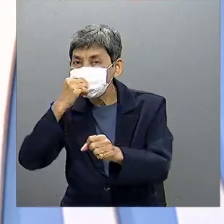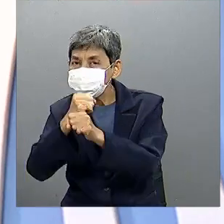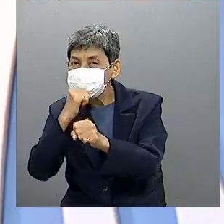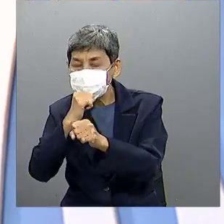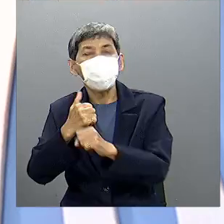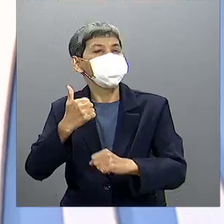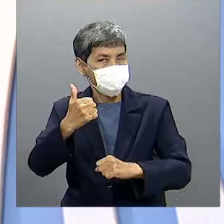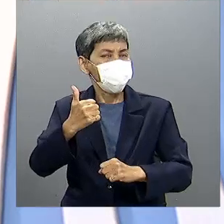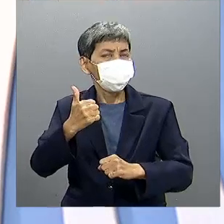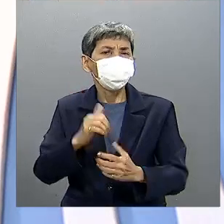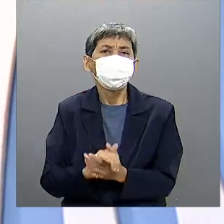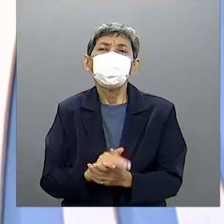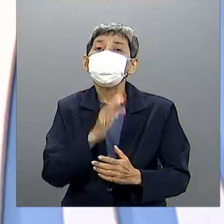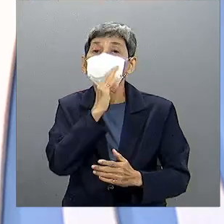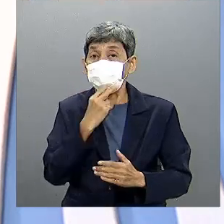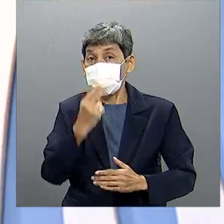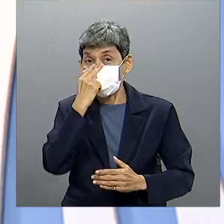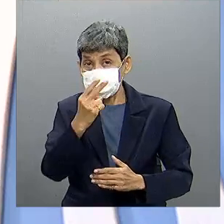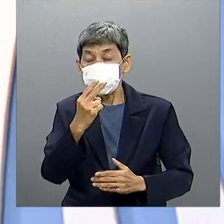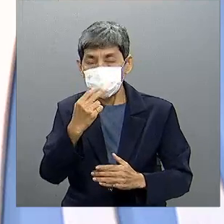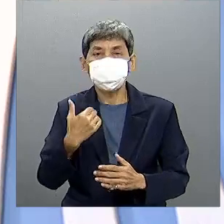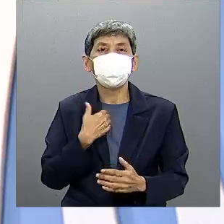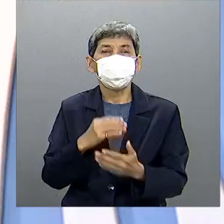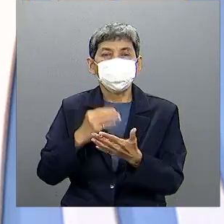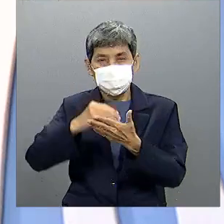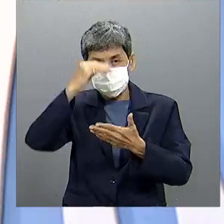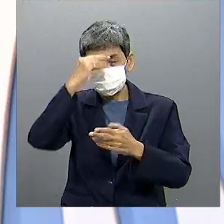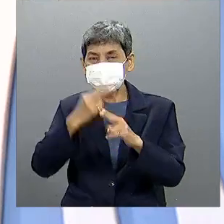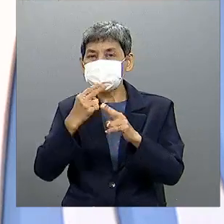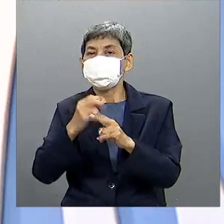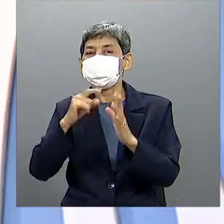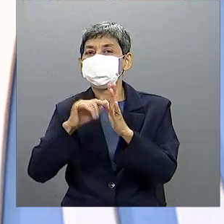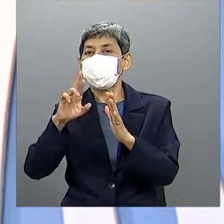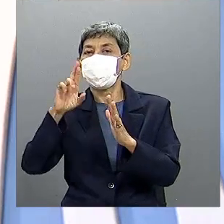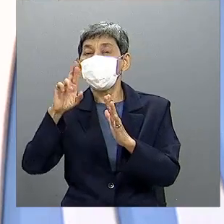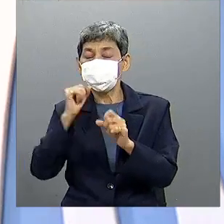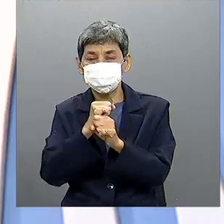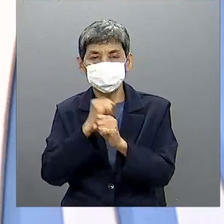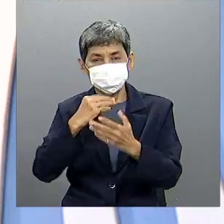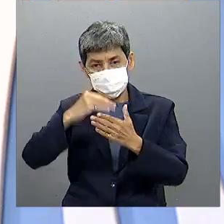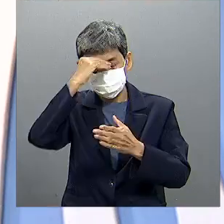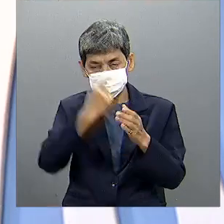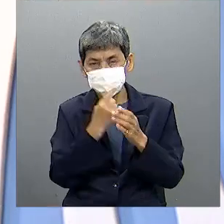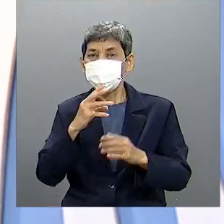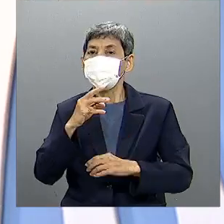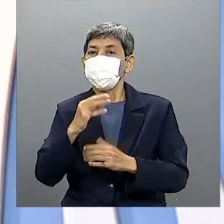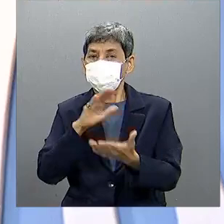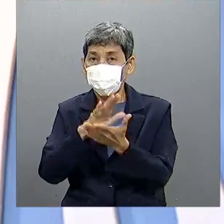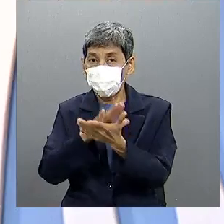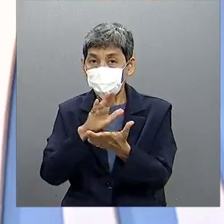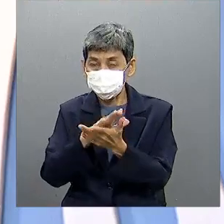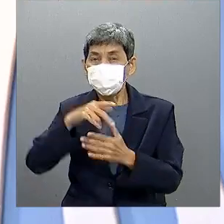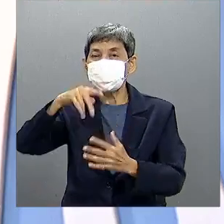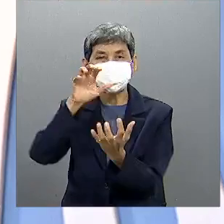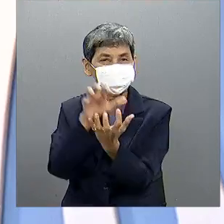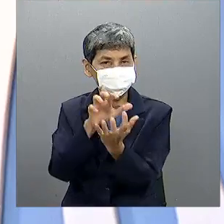ไรพาคุณผู้ชมไปฟังนะคะจากน้องสายรุ้งเข็มแก้วที่เป็นตัวแทนนักเรียนชั้นมัธยมปลายของโรงเรียนพิจิตรวิทยาคมนะคะ